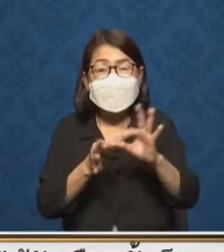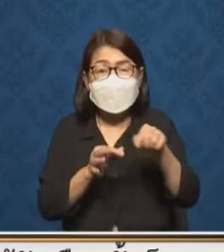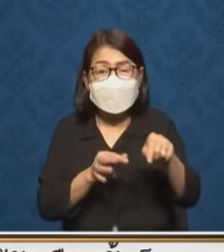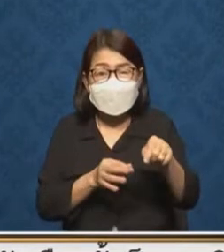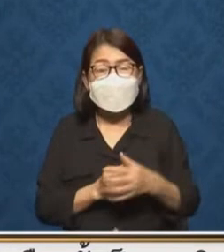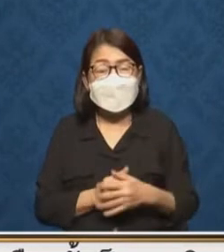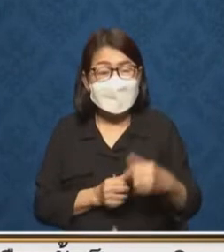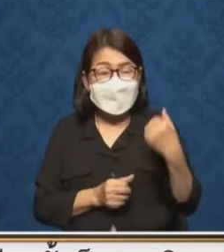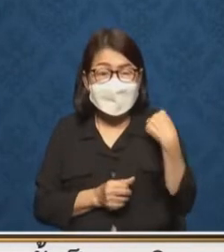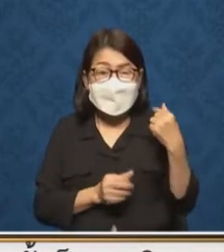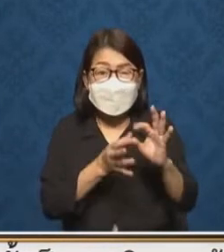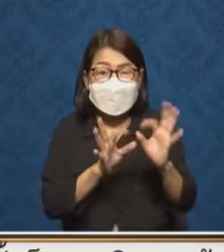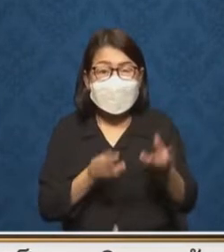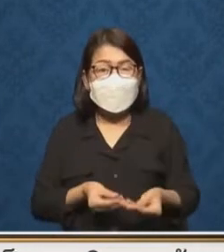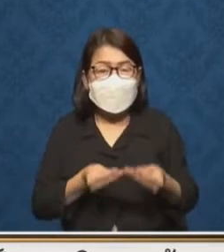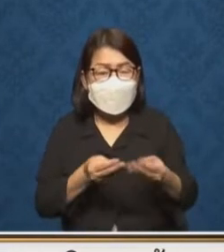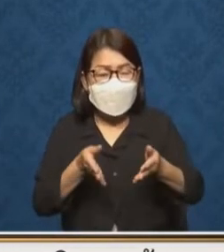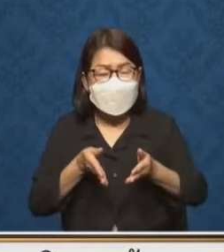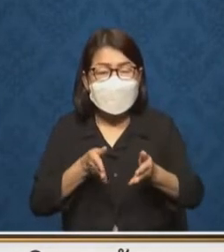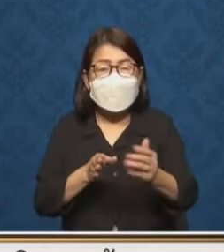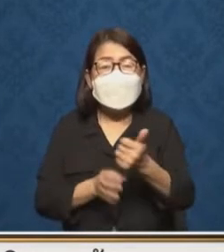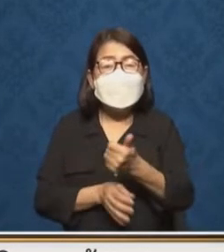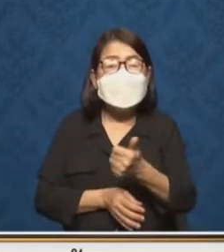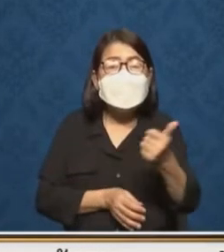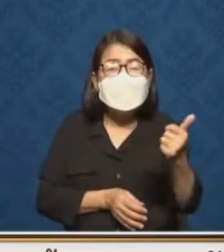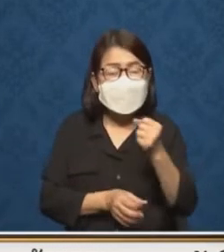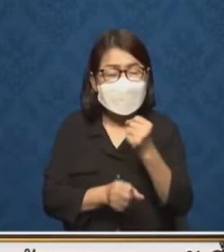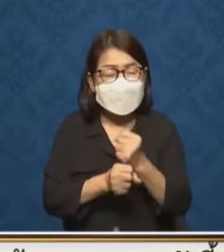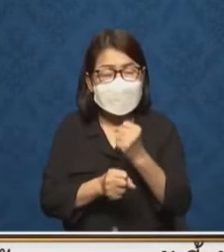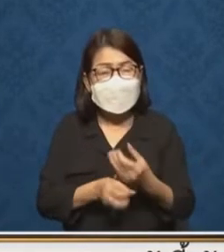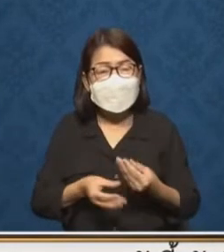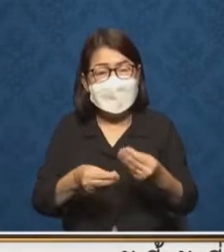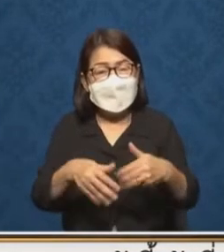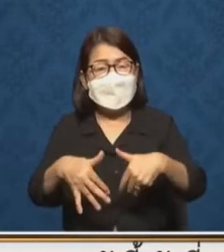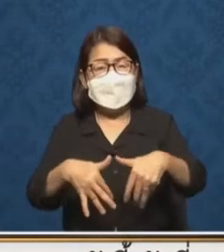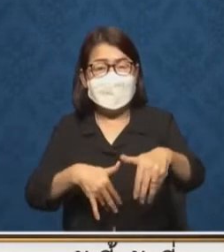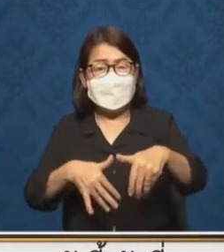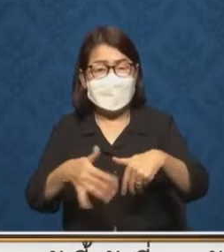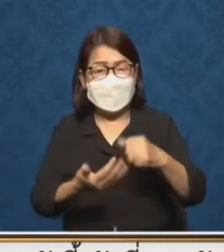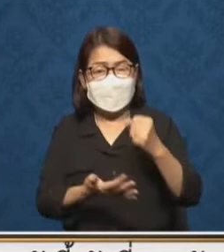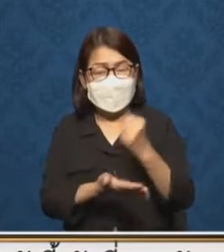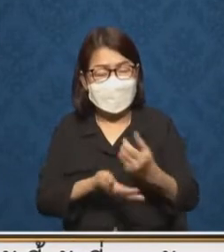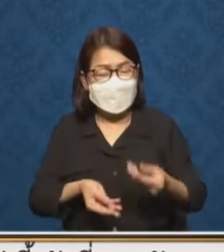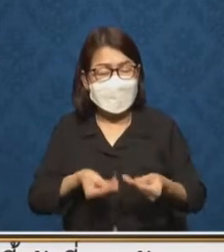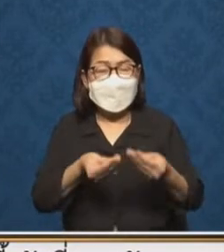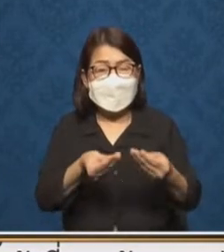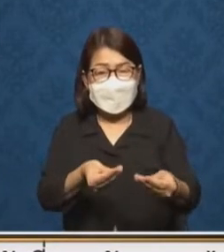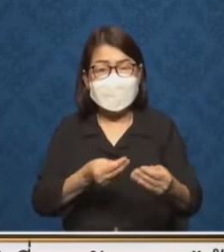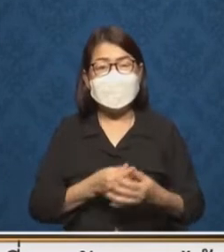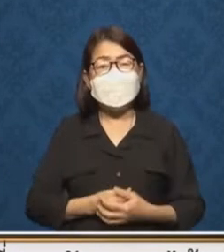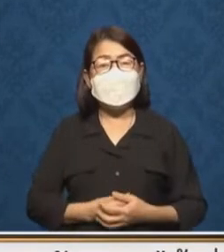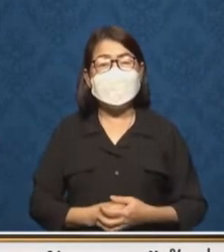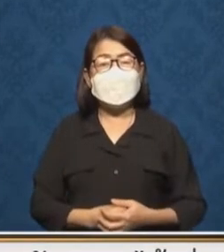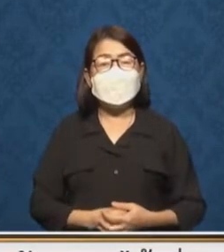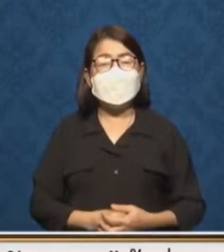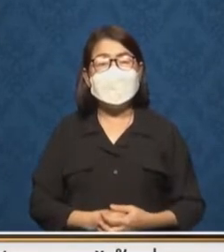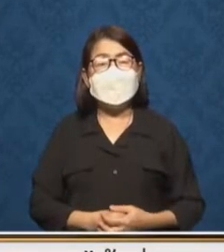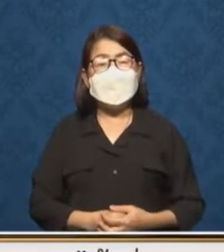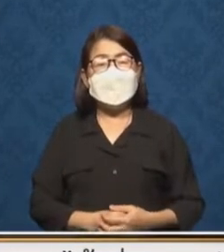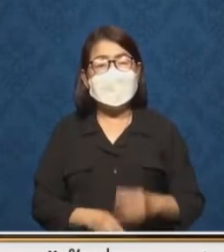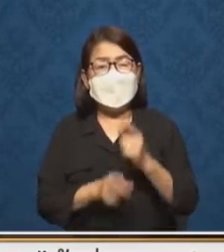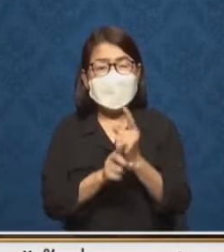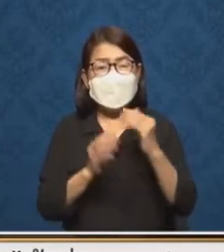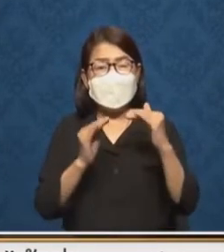ที่ที่เหลือเนี่ยครับมอบให้หน่วยงานอื่นเพื่อจะได้ออกมีโอกาสครับได้ออกโฉนดได้ออกเอกสารสิทธิ์ชนิดอื่นๆตามที่เขาควรจ